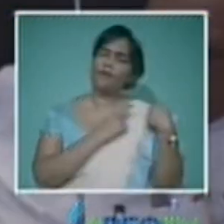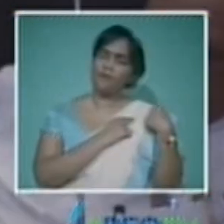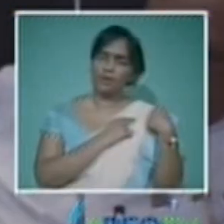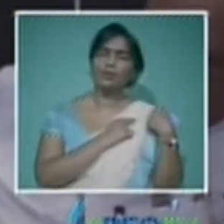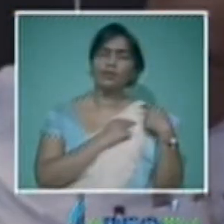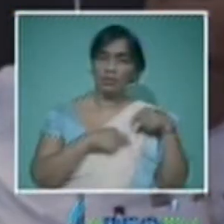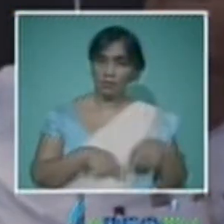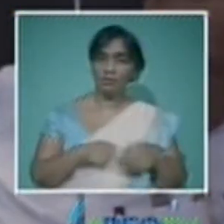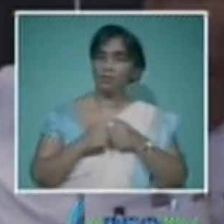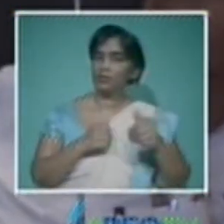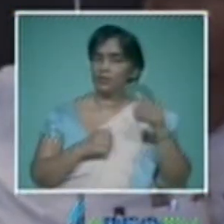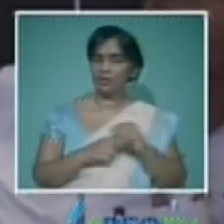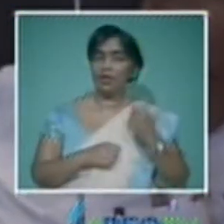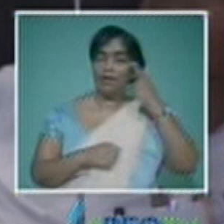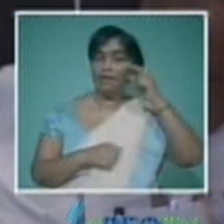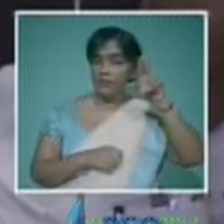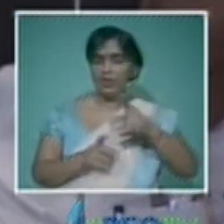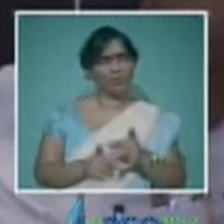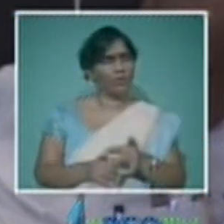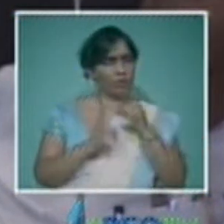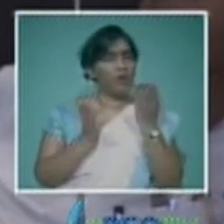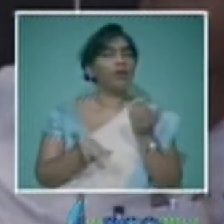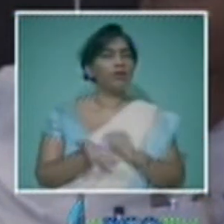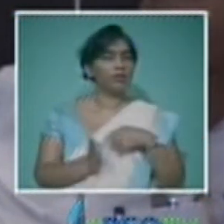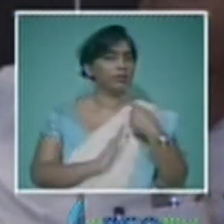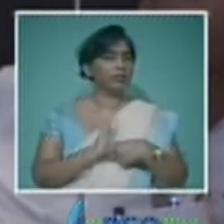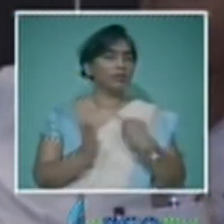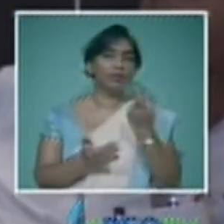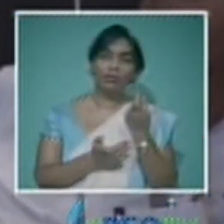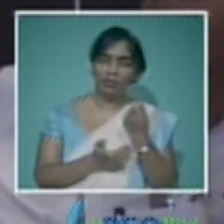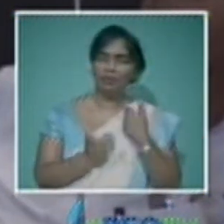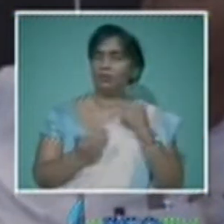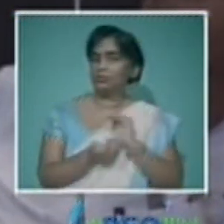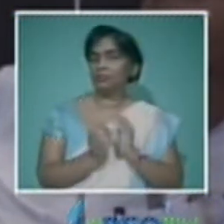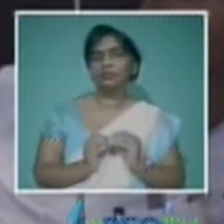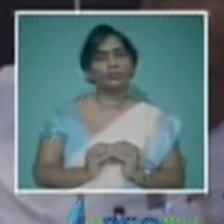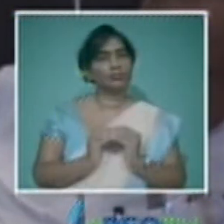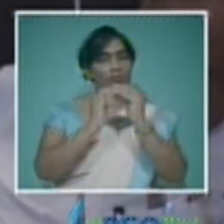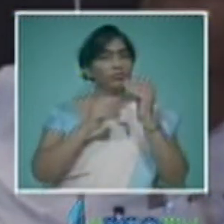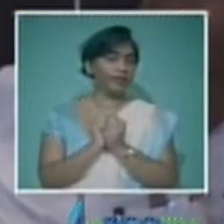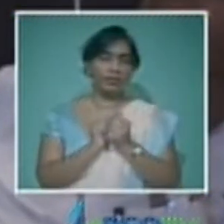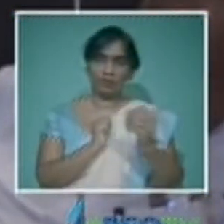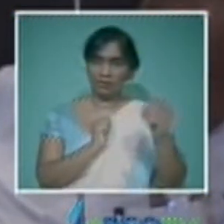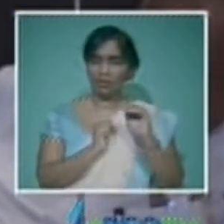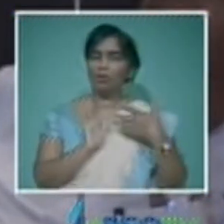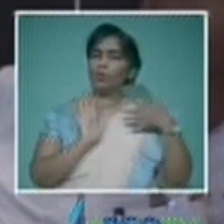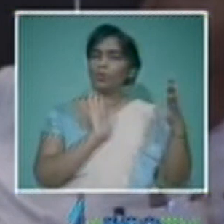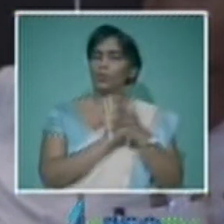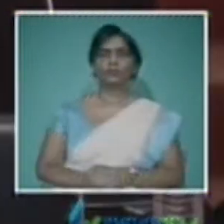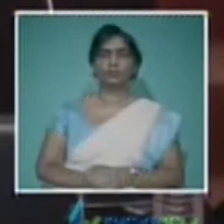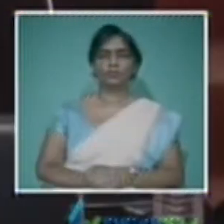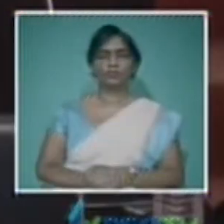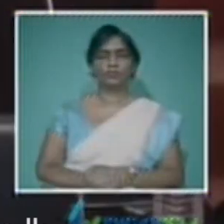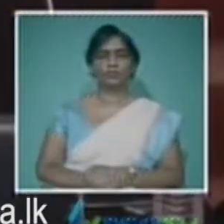ගැනීමයි. මේ ඇති වී තිබෙන විශ්වාසය මත යළිත් රටත් ආර්ථිකයත් ගොඩනැගීම සඳහා වූ කාර්යභාරයට එක් වී කටයුතු